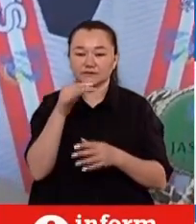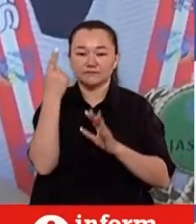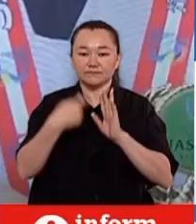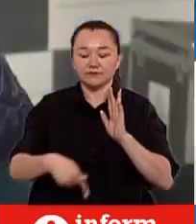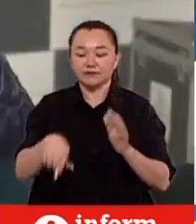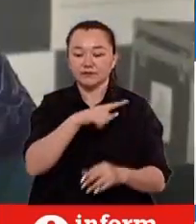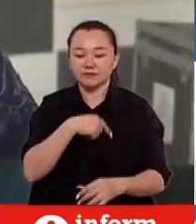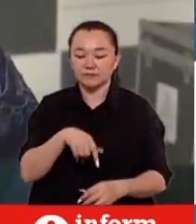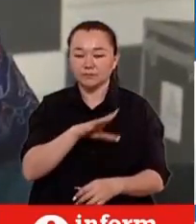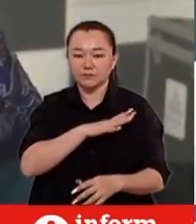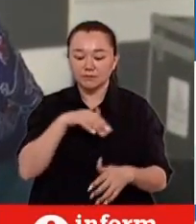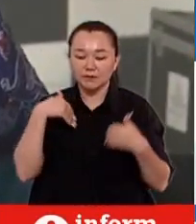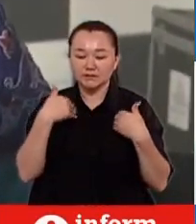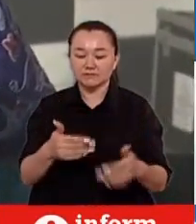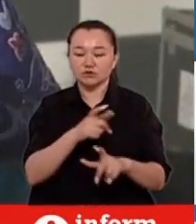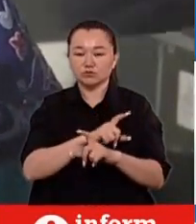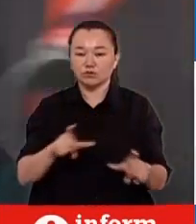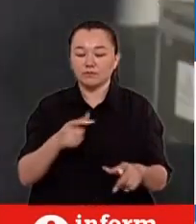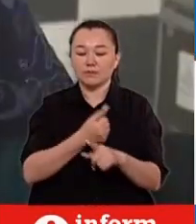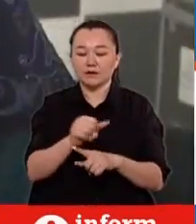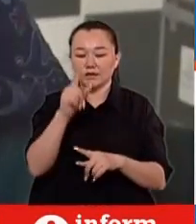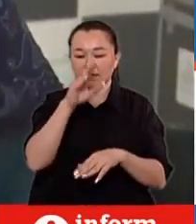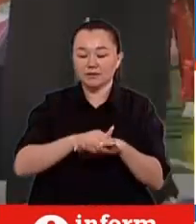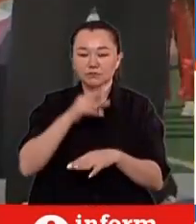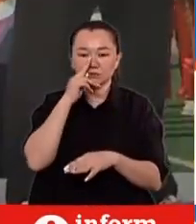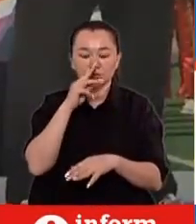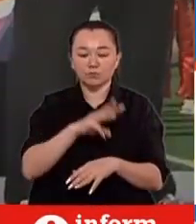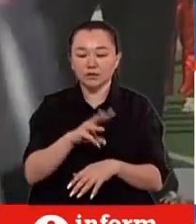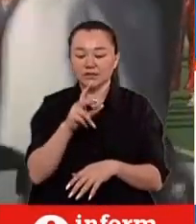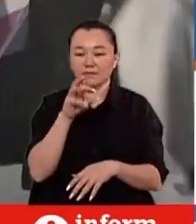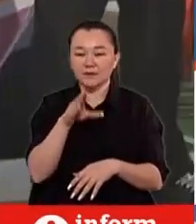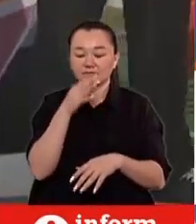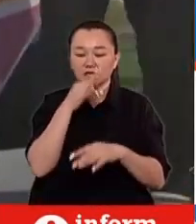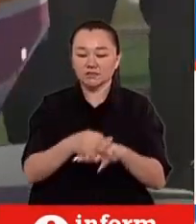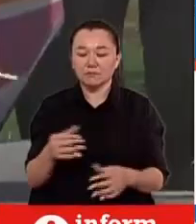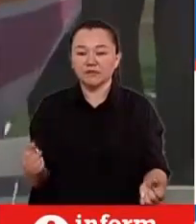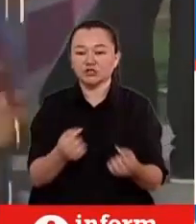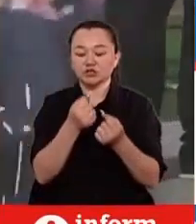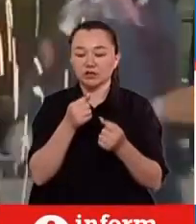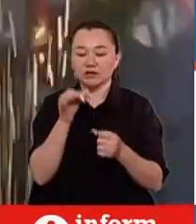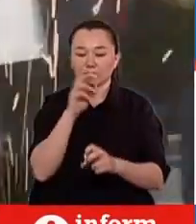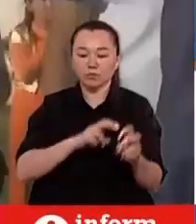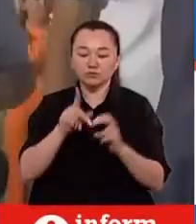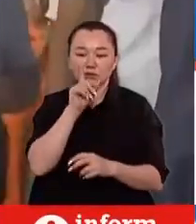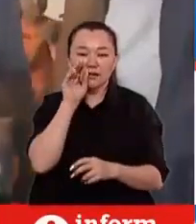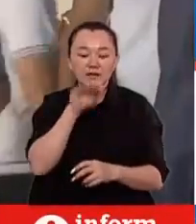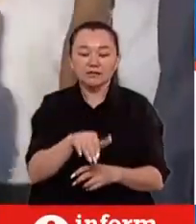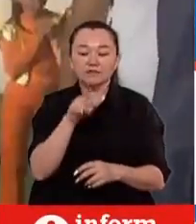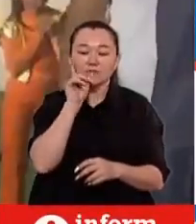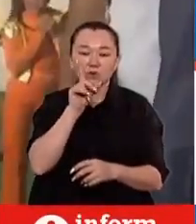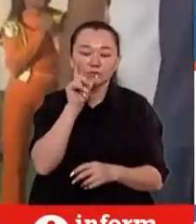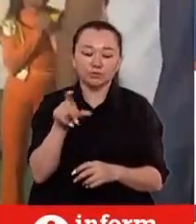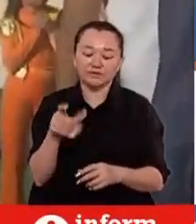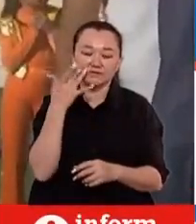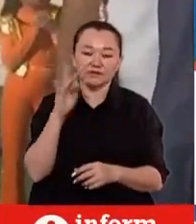нас. Поздравил школьников с победой Аким Шымкента. Мурат Айтинов отметил, что поддержка и поиск талантливых молодых спортсменов